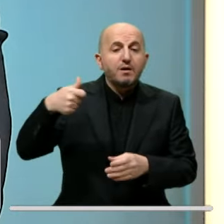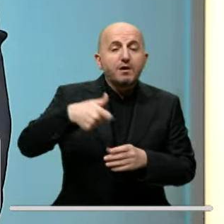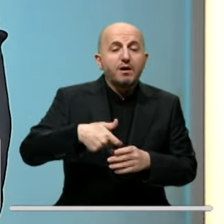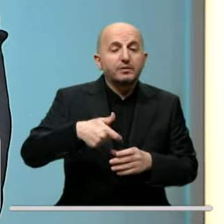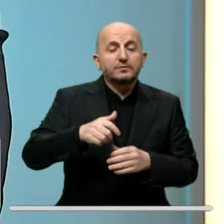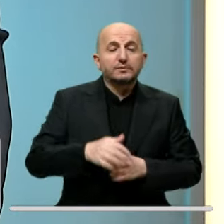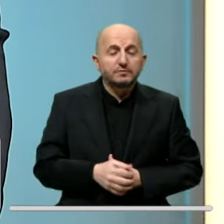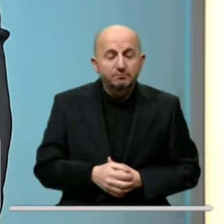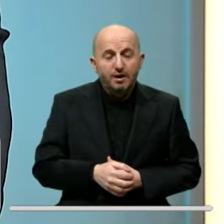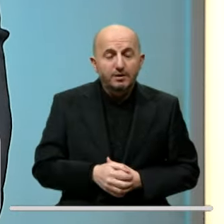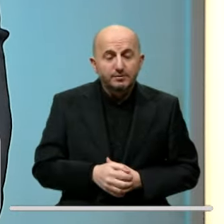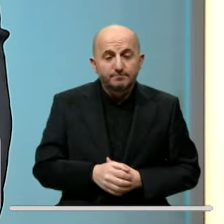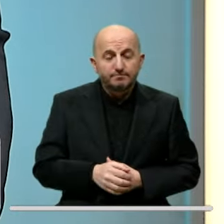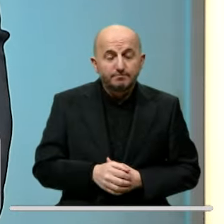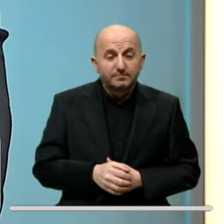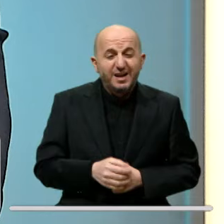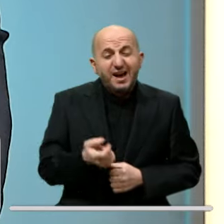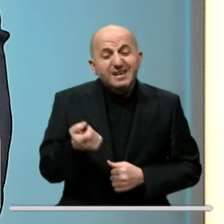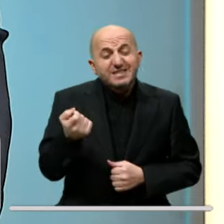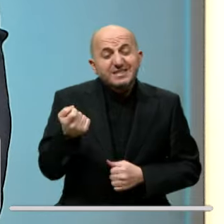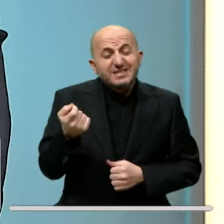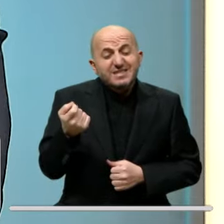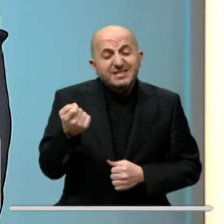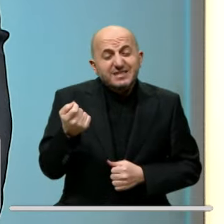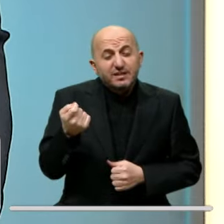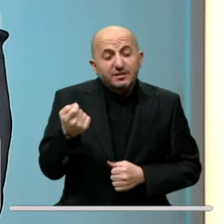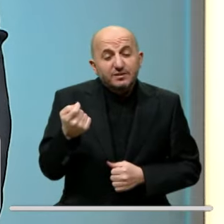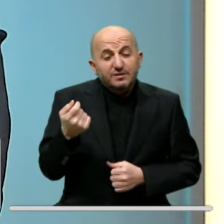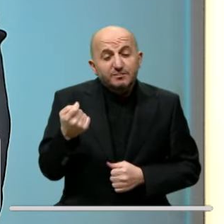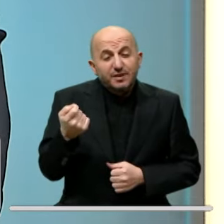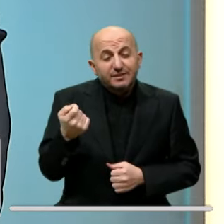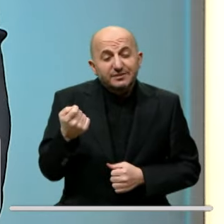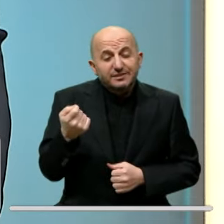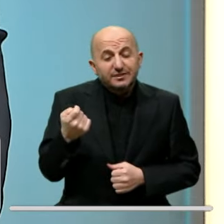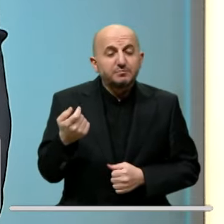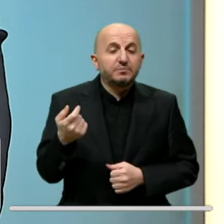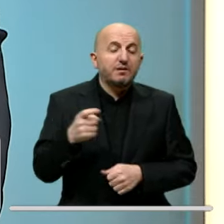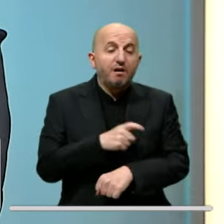karıştırmak, zerre kadar bir kuruş bile